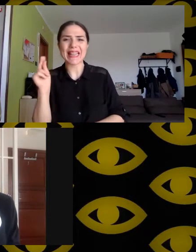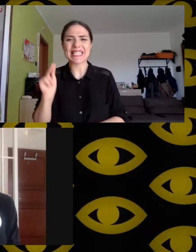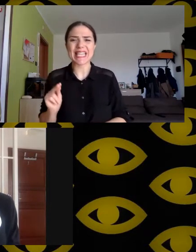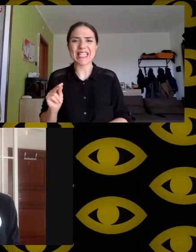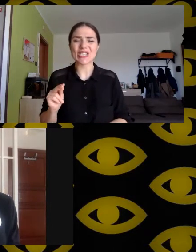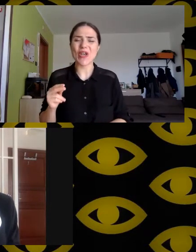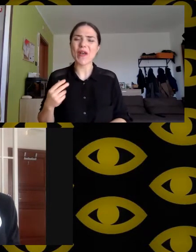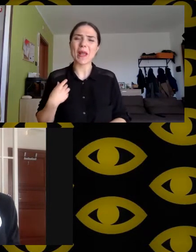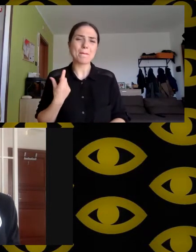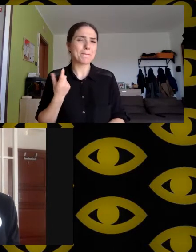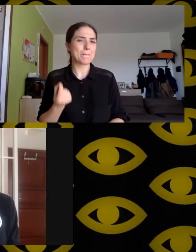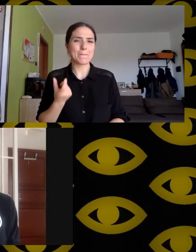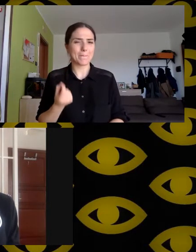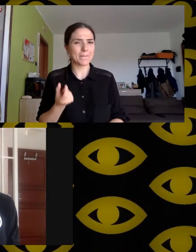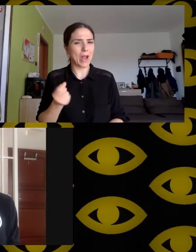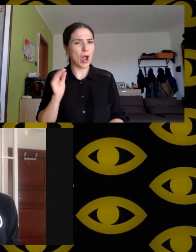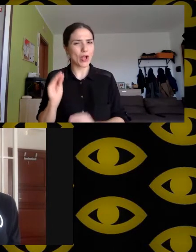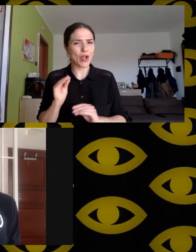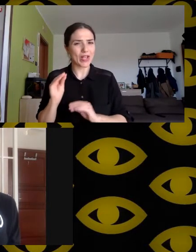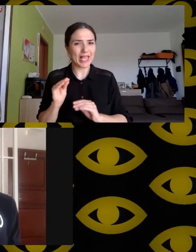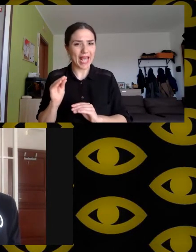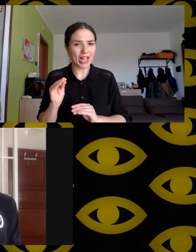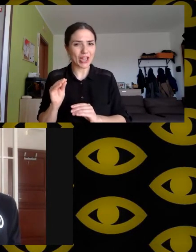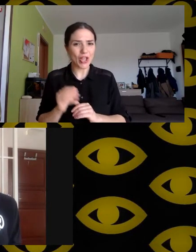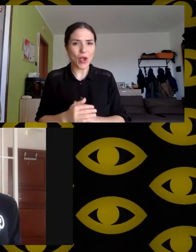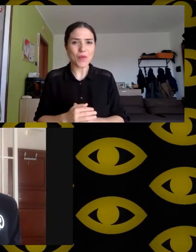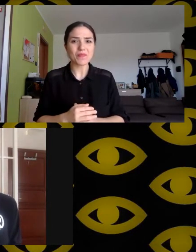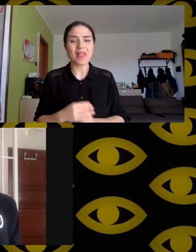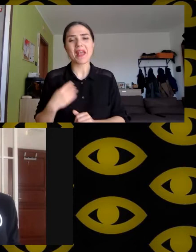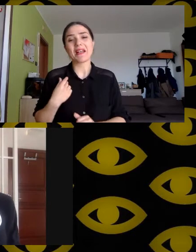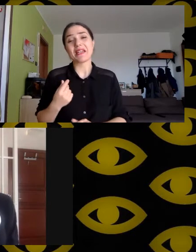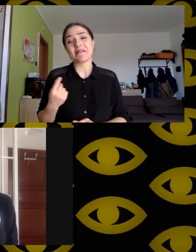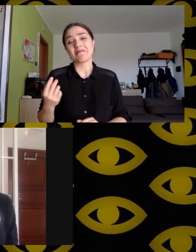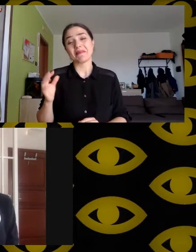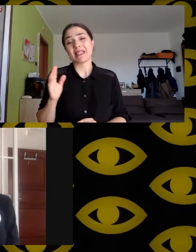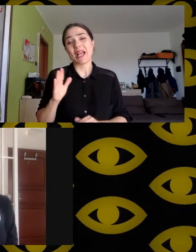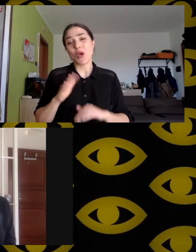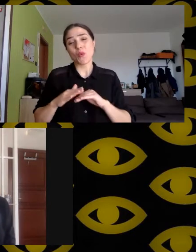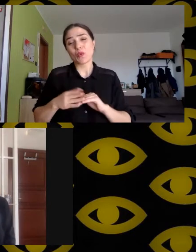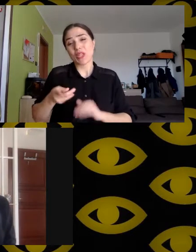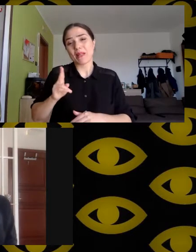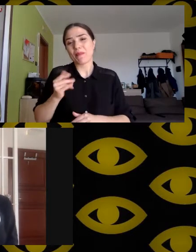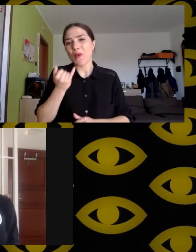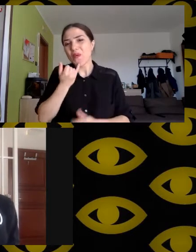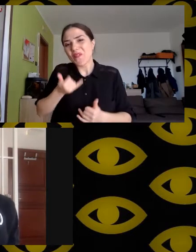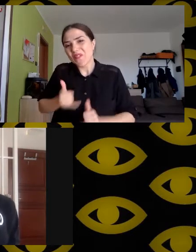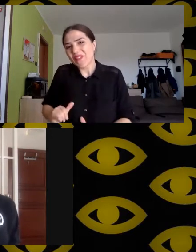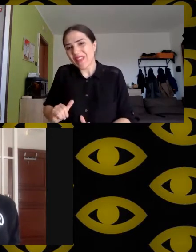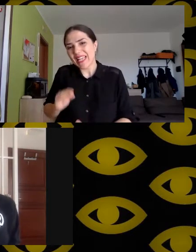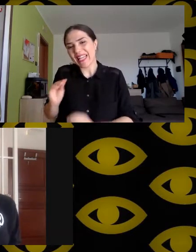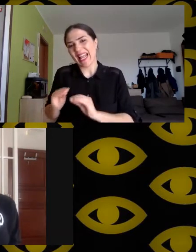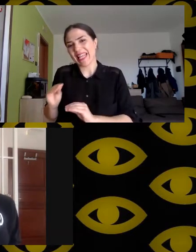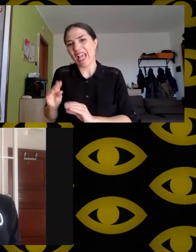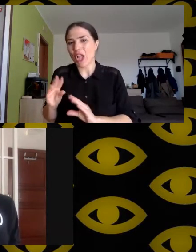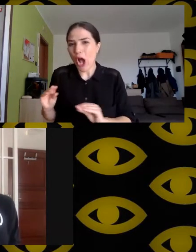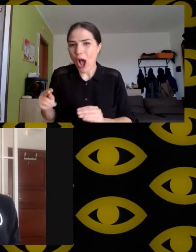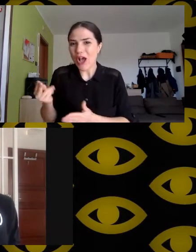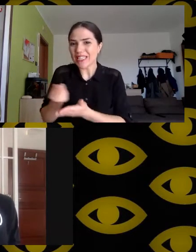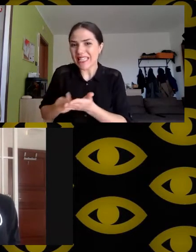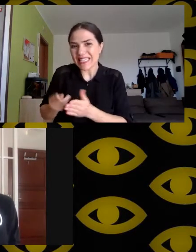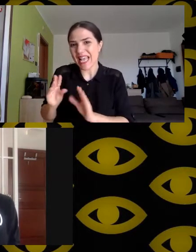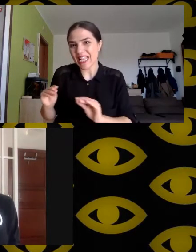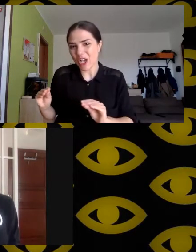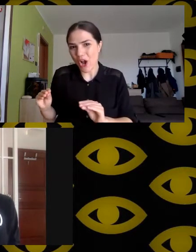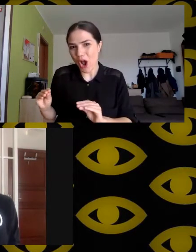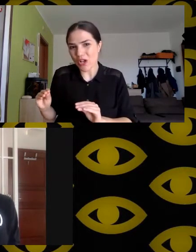e molte di queste sono legate ai miei figli e ai loro disegni. Ma senza che io ti chiedessi niente, sei entrata